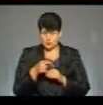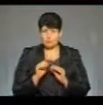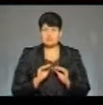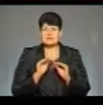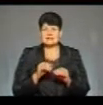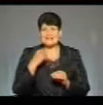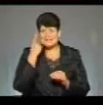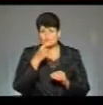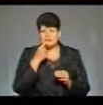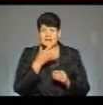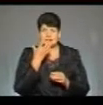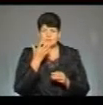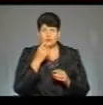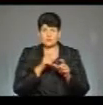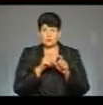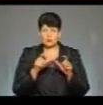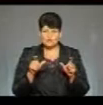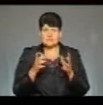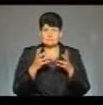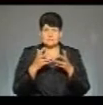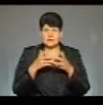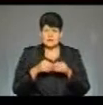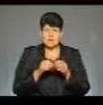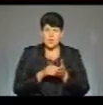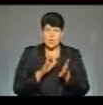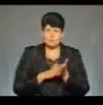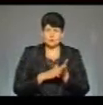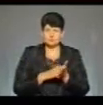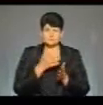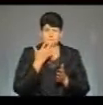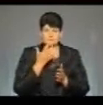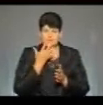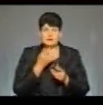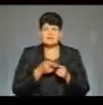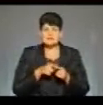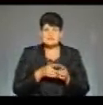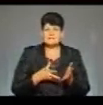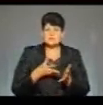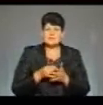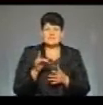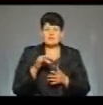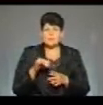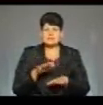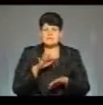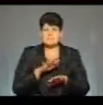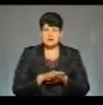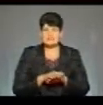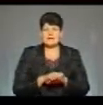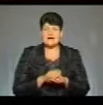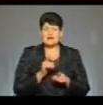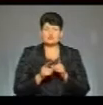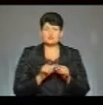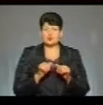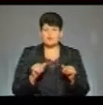встановлять індивідуальні теплові пункти з приладами обліку теплової енергії. Цей проект фінансує Європейський банк реконструкції та розвитку.